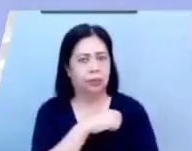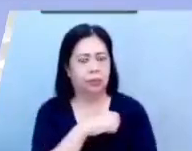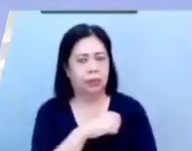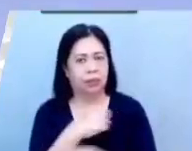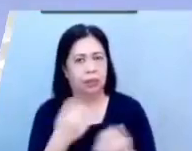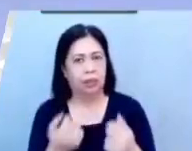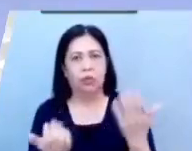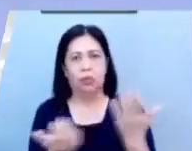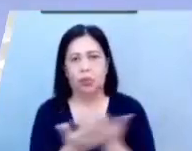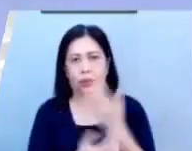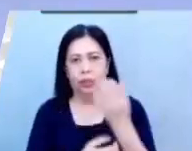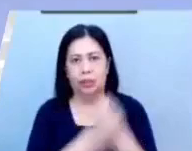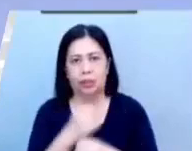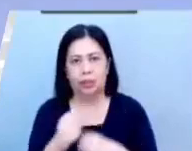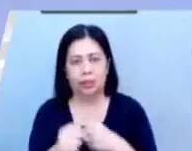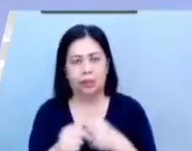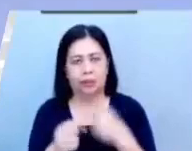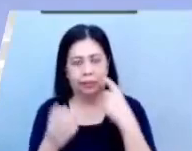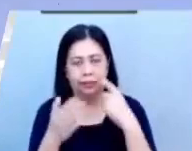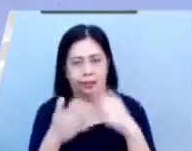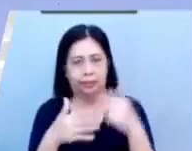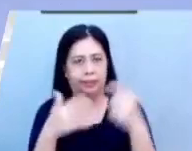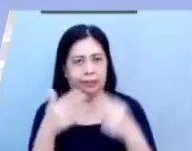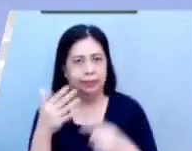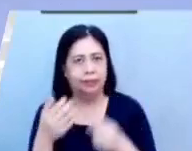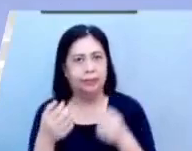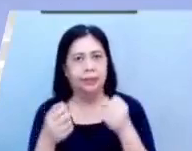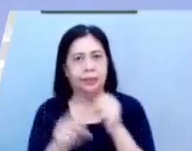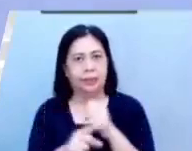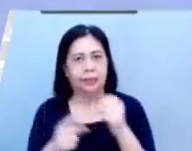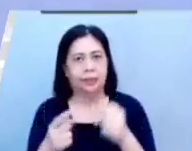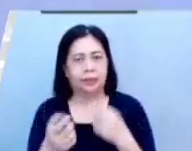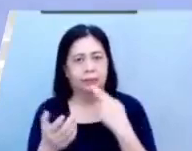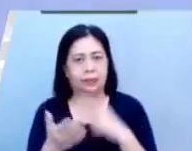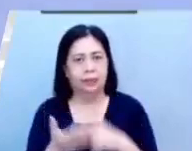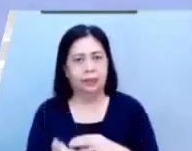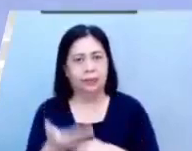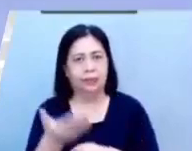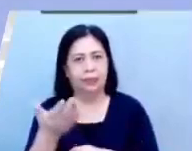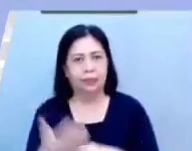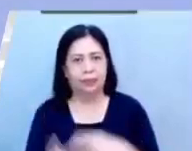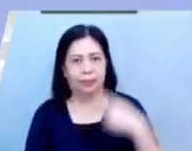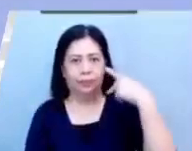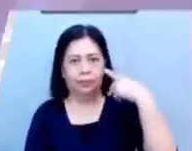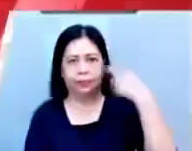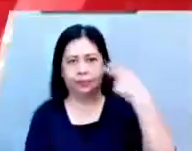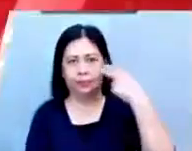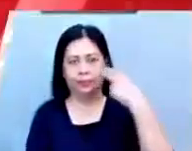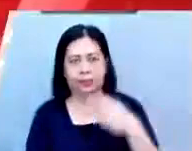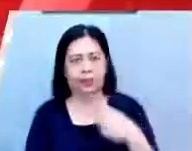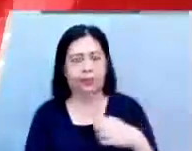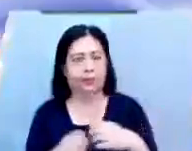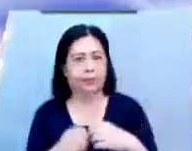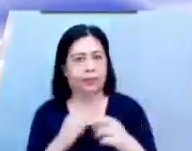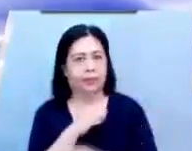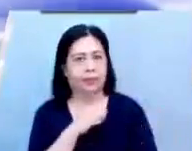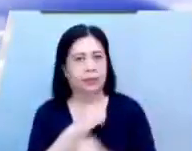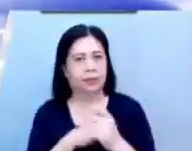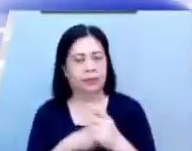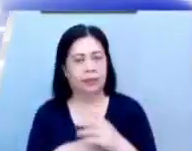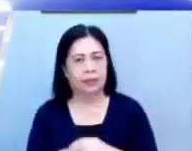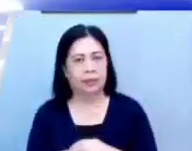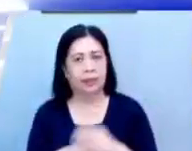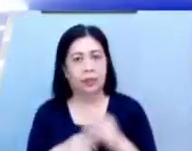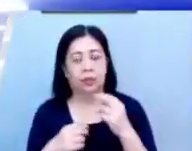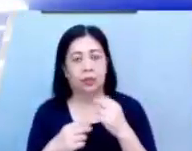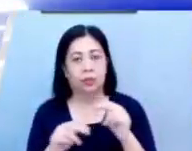taon. Kaya silipin na po natin ang sitwasyon doon sa Ulat on the Spot ni Paul Hernandez ng GMA Regional TV Balitang Southern